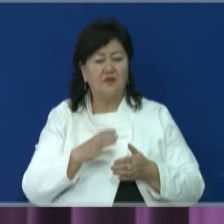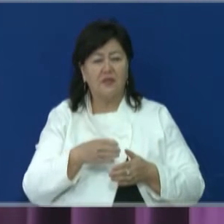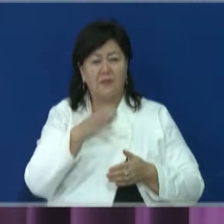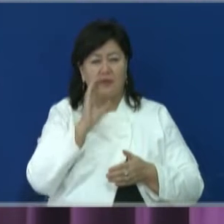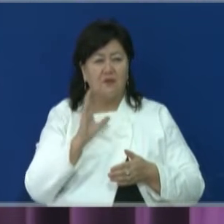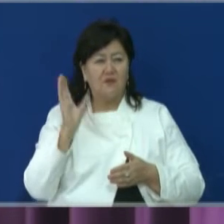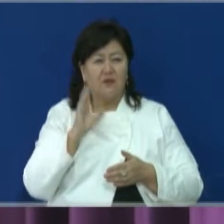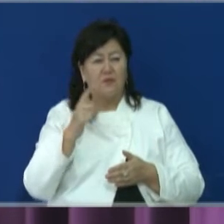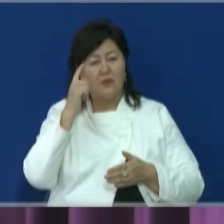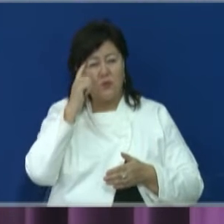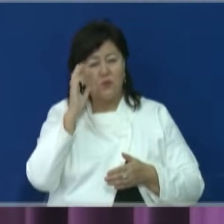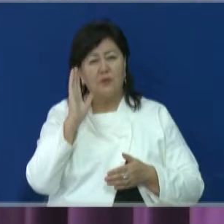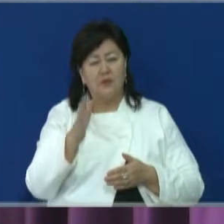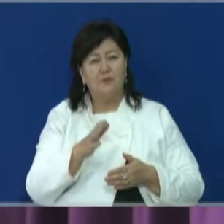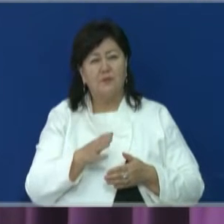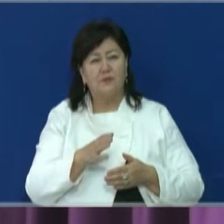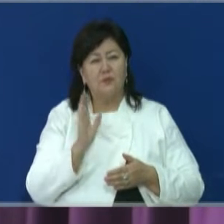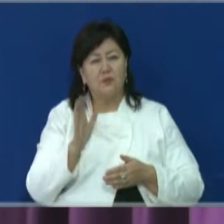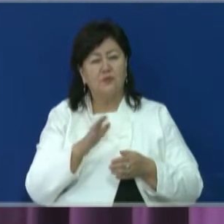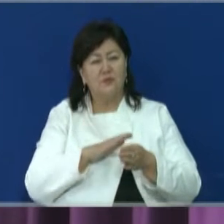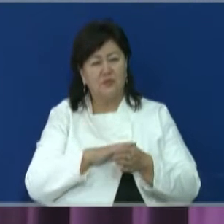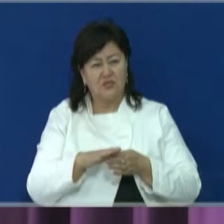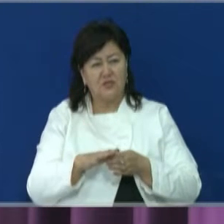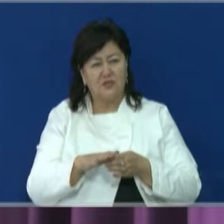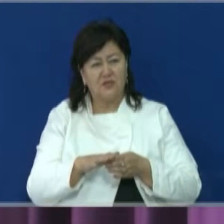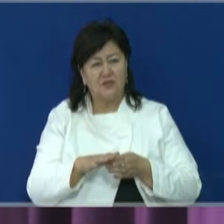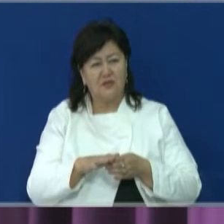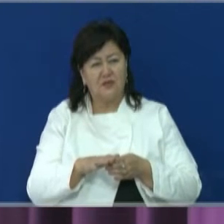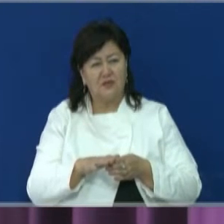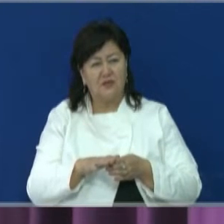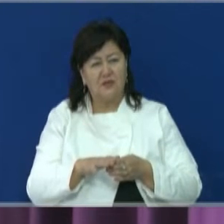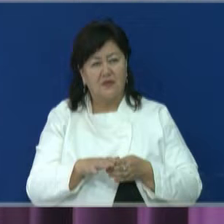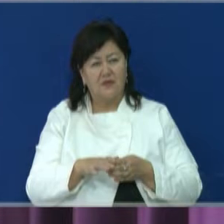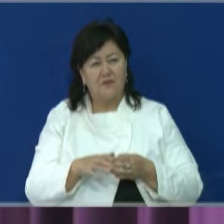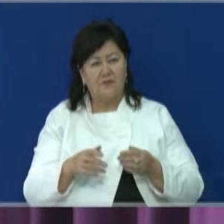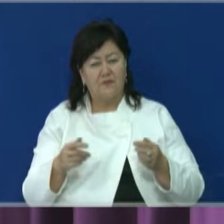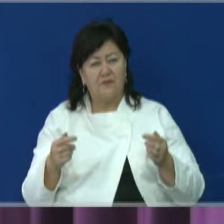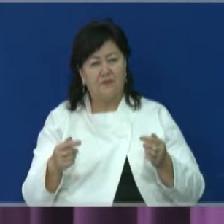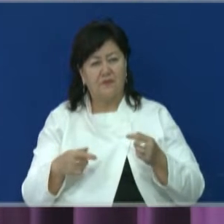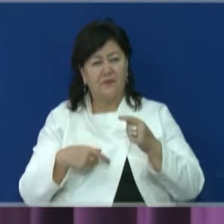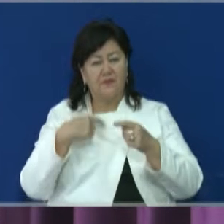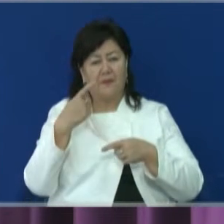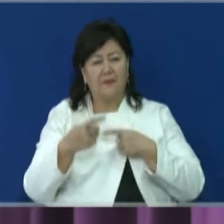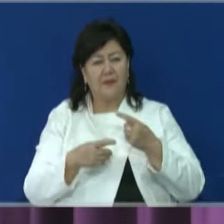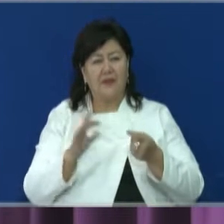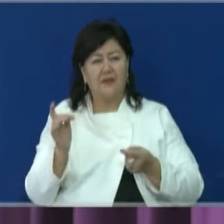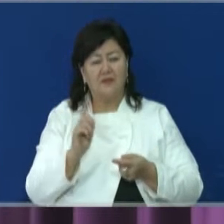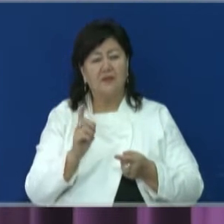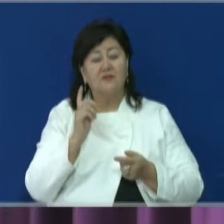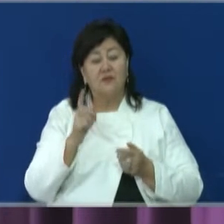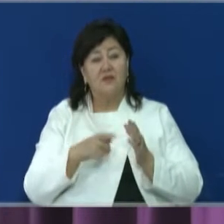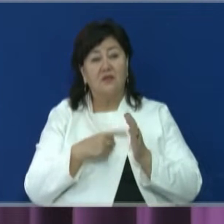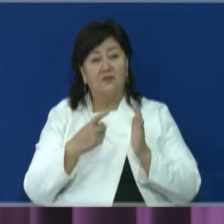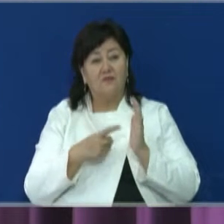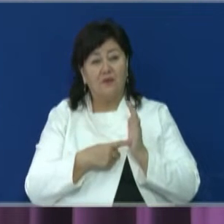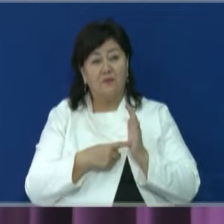әрине ойланамыз. Қазір мен сіздерге конкретно сұрақтарын айтпай тұрмын, бірақ келесі кездескен кезде бұл сұрақтарға